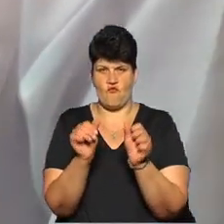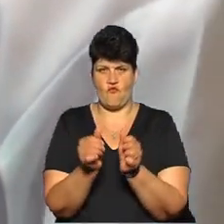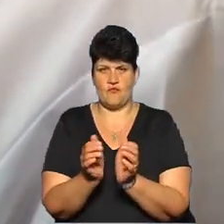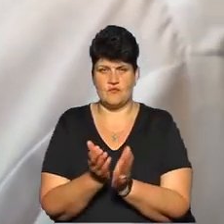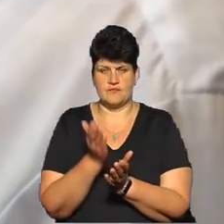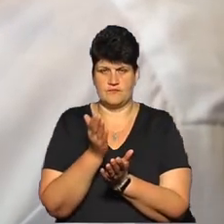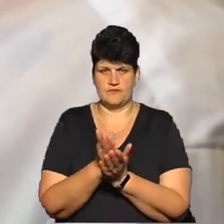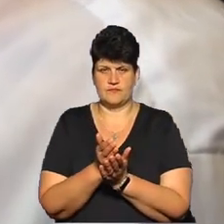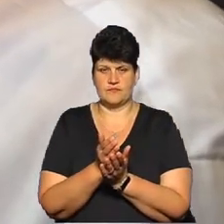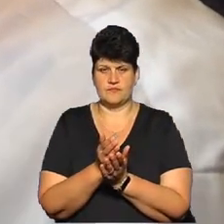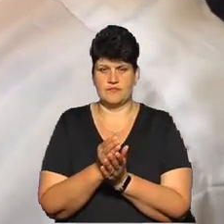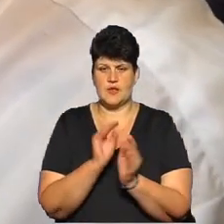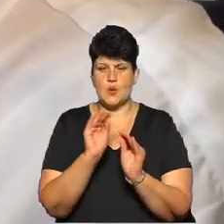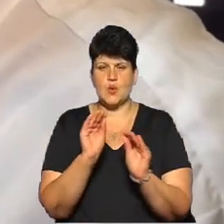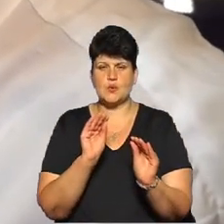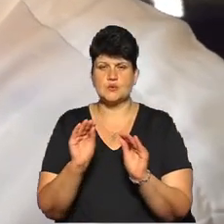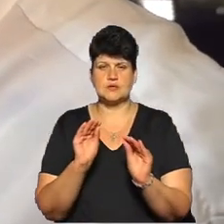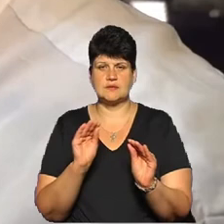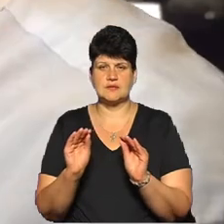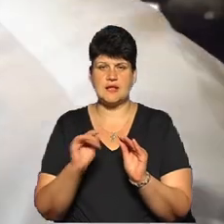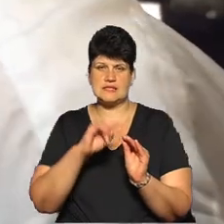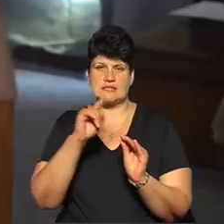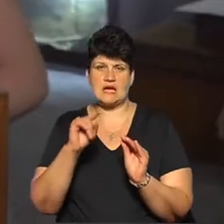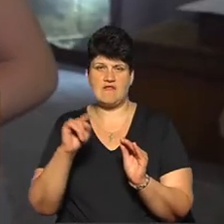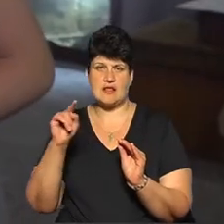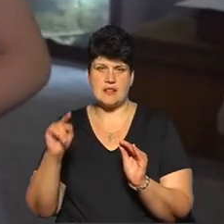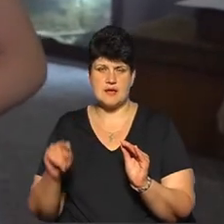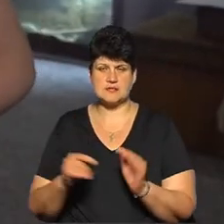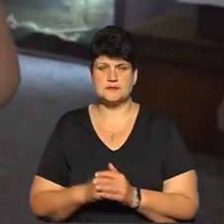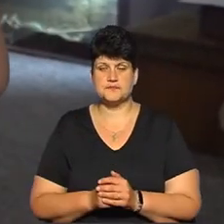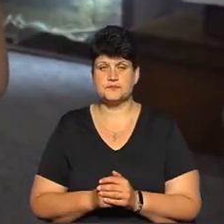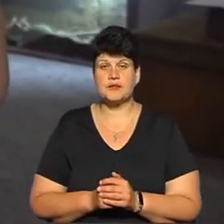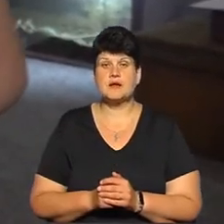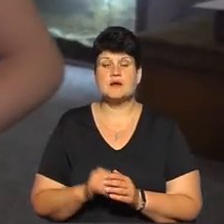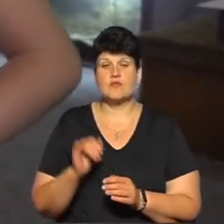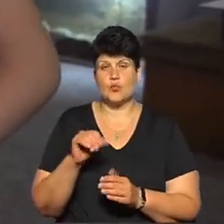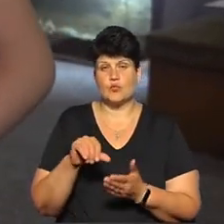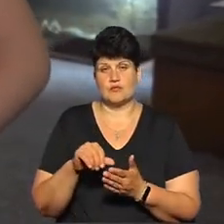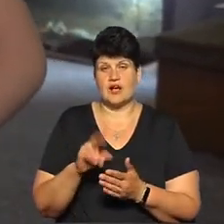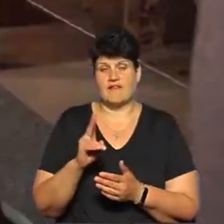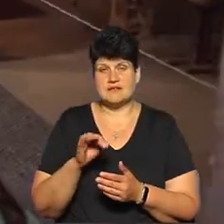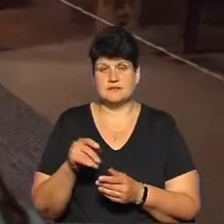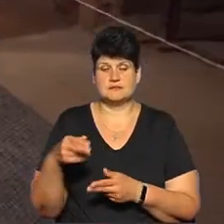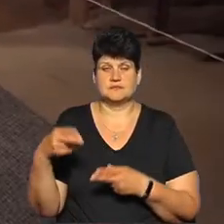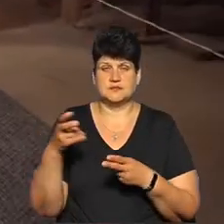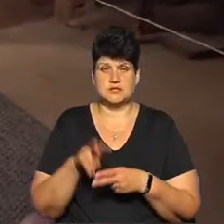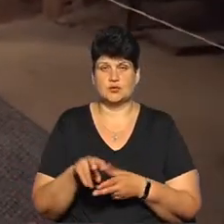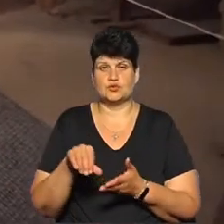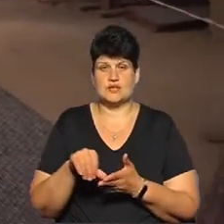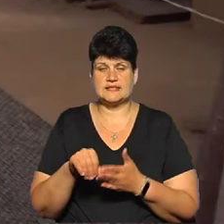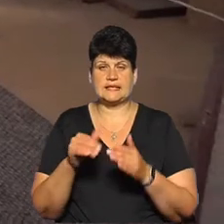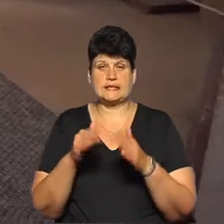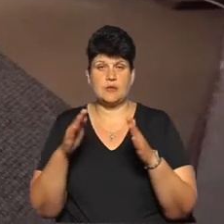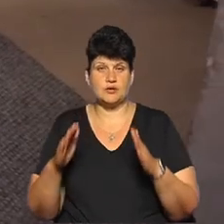потім орнаментація хвиляста або заглиблена. У квесті беруть участь діти-переселенці та учасники таборів, які